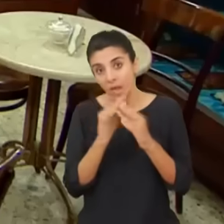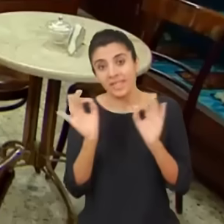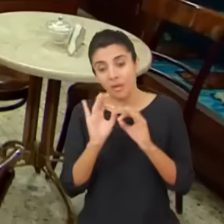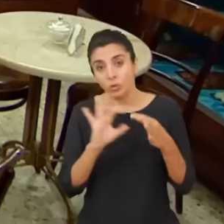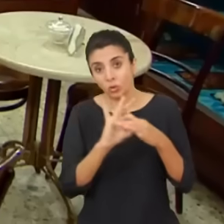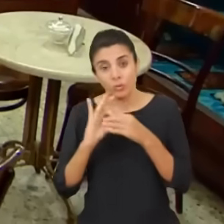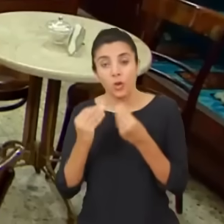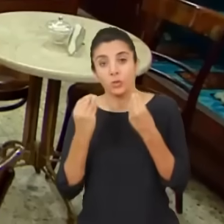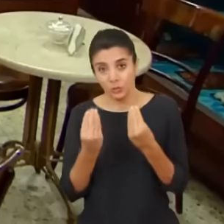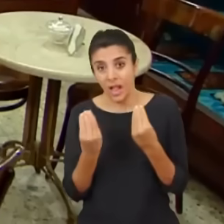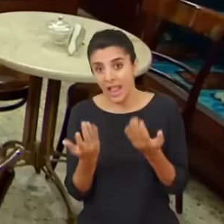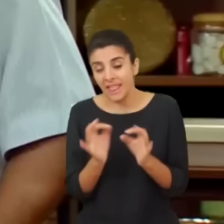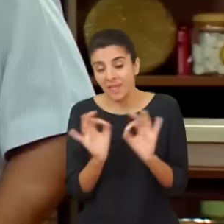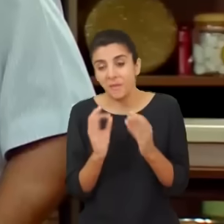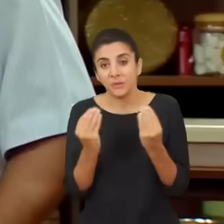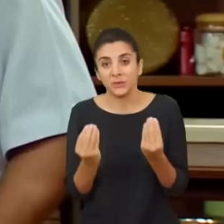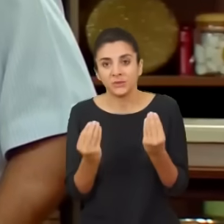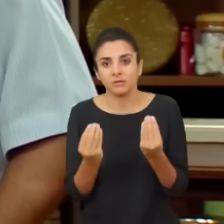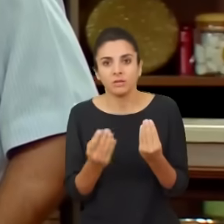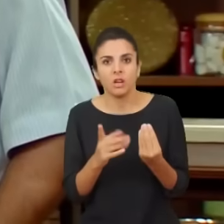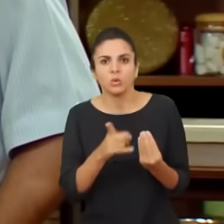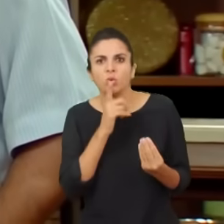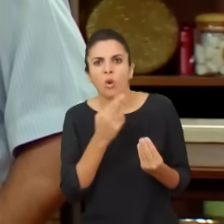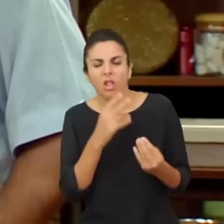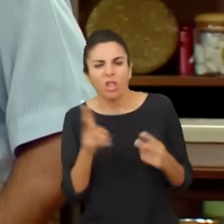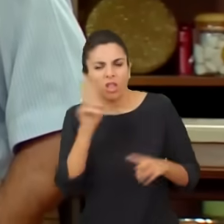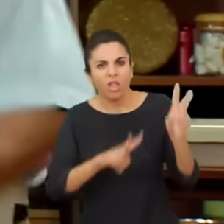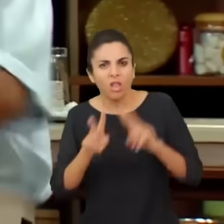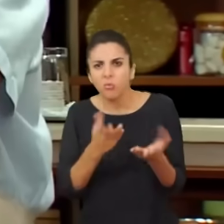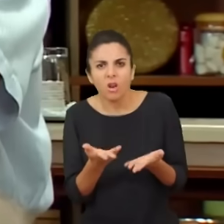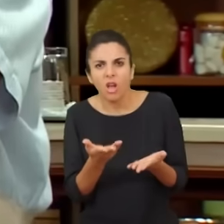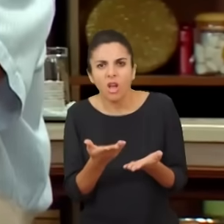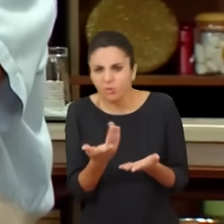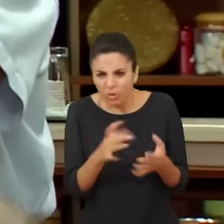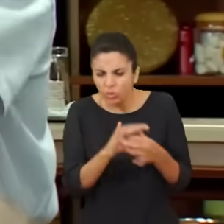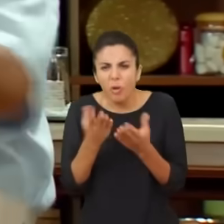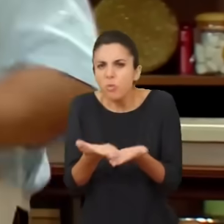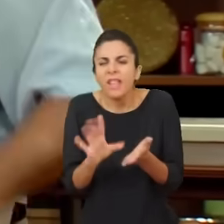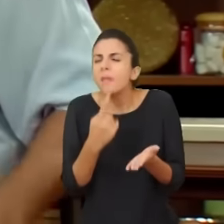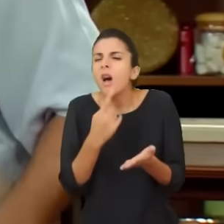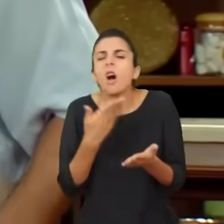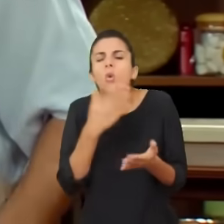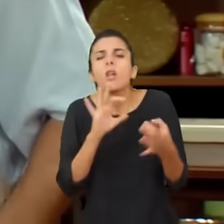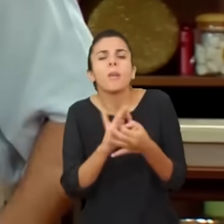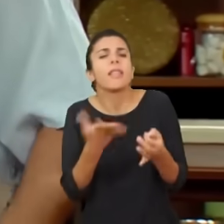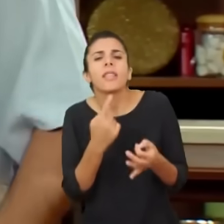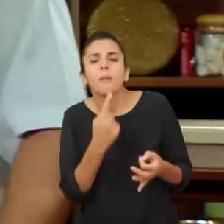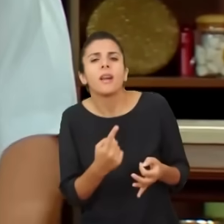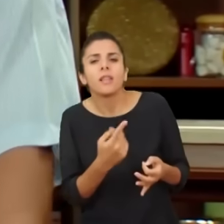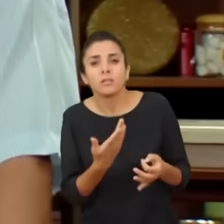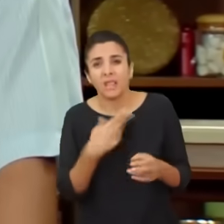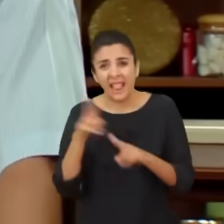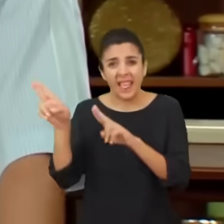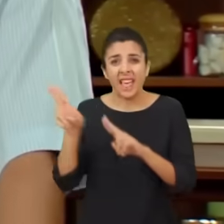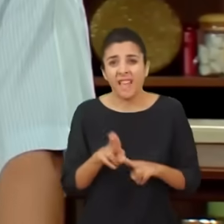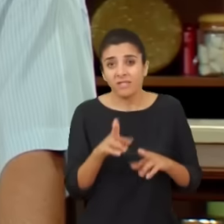Aynen. Ramazan da var. Yapacaksın başlayacağım senin şeyine. Hadi nerede? Onu nerede? İşte şeyde bak. İftar